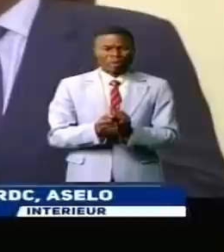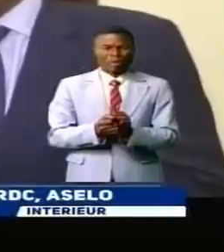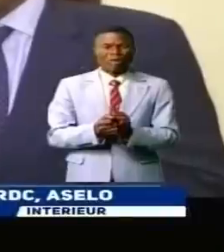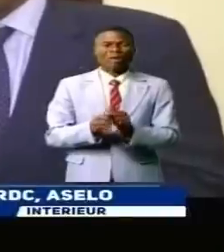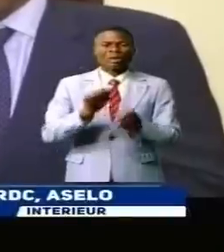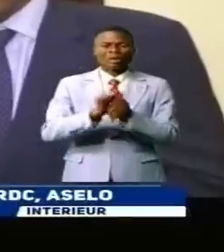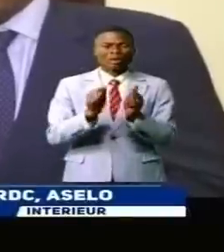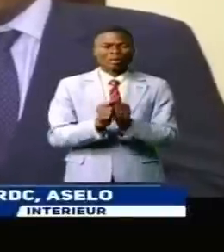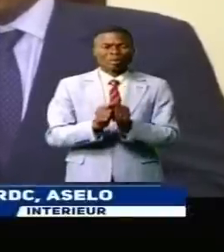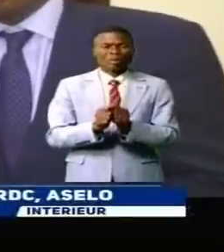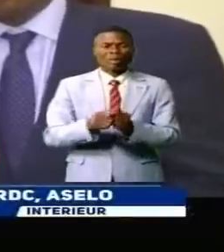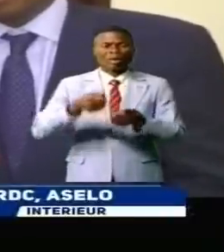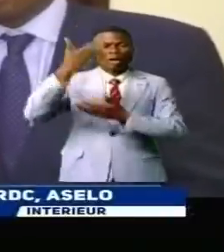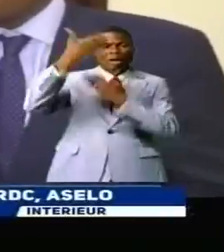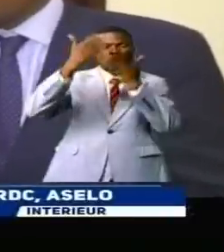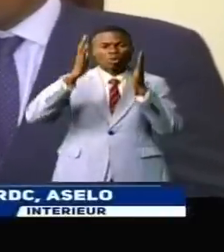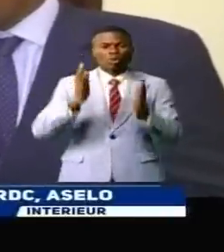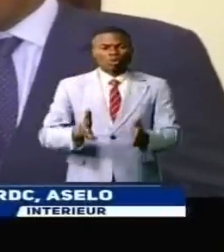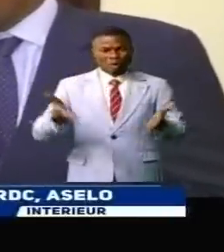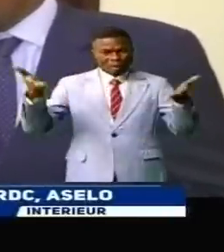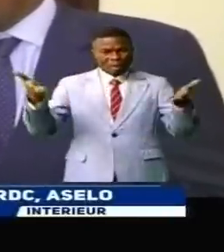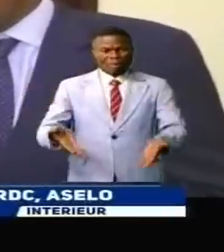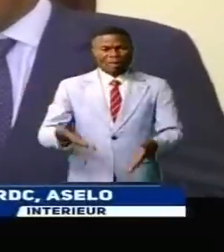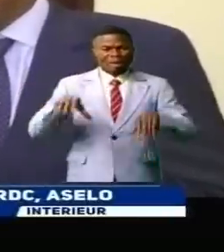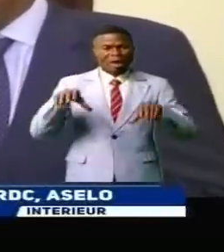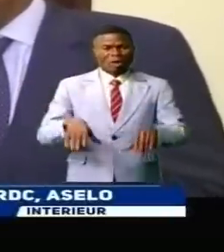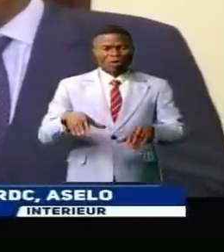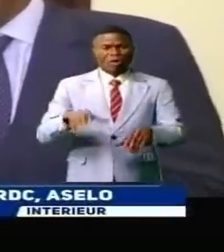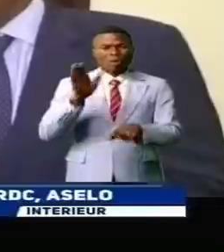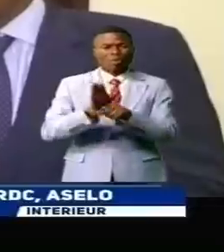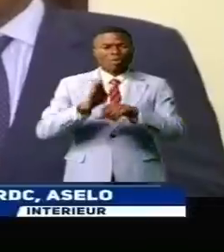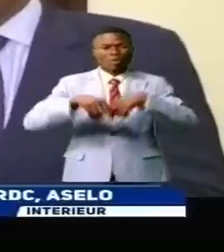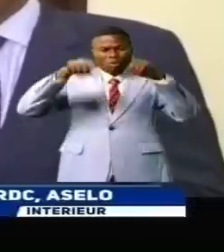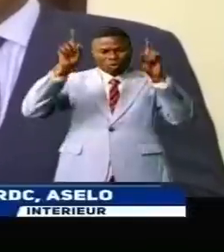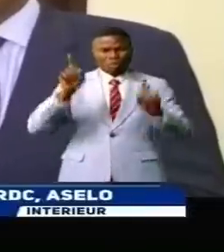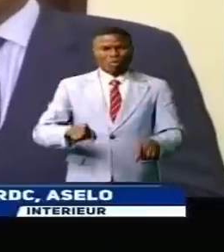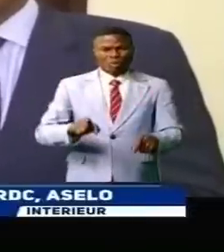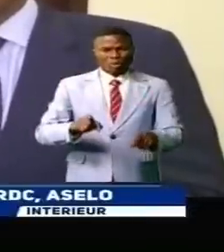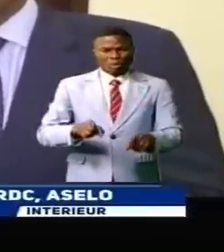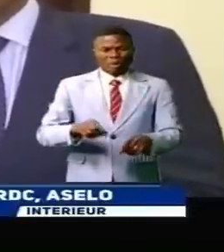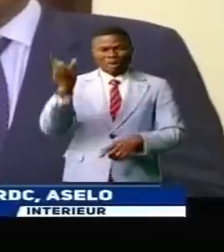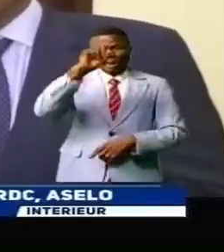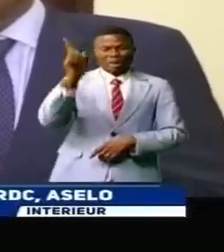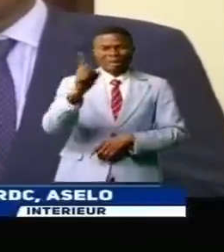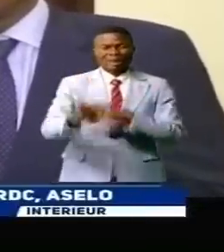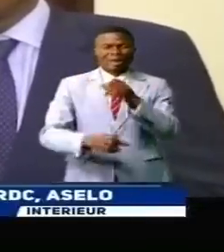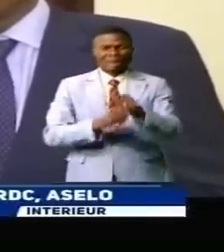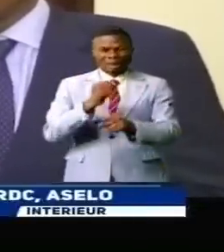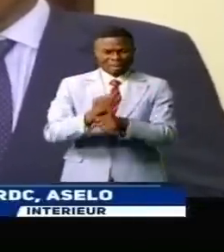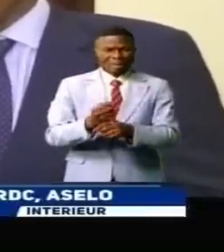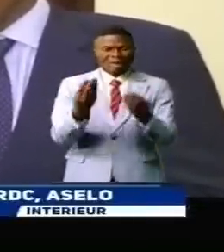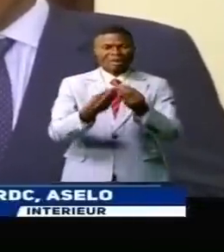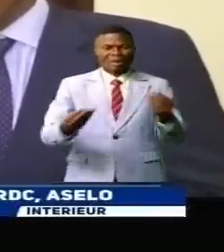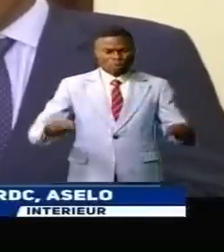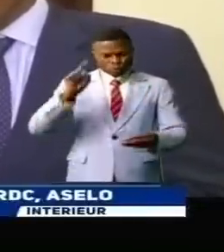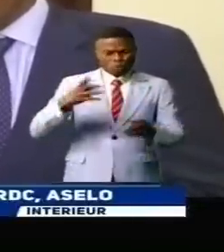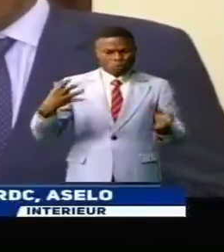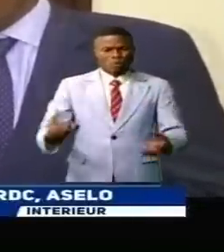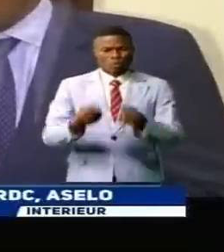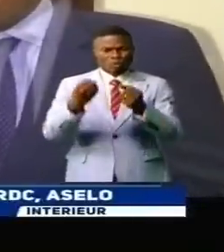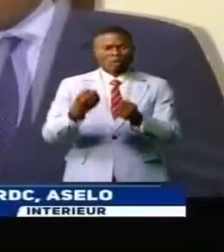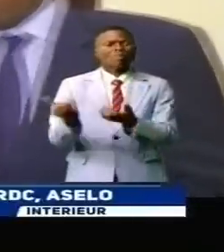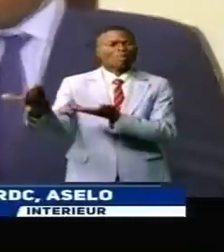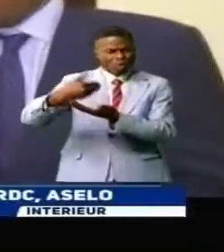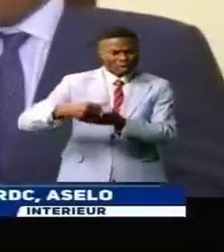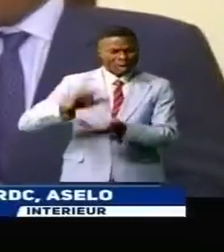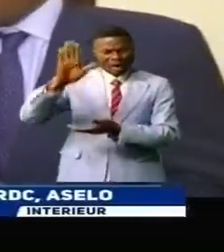des réfugiés rwandais qui sont dans le pays depuis nombreuses années, bien près de 30 ans, et des solutions qui doivent être trouvées par